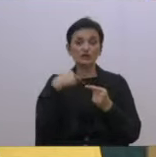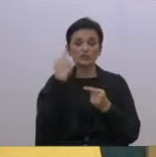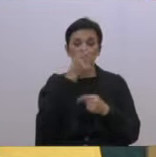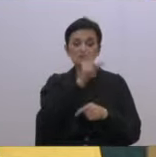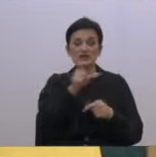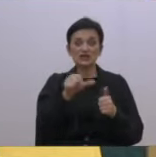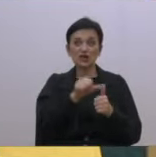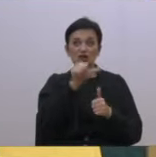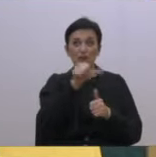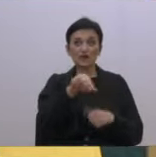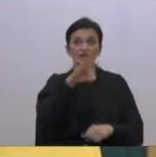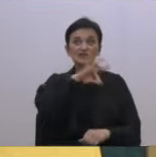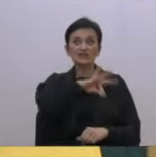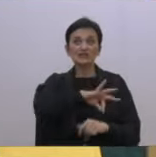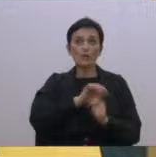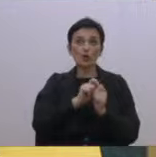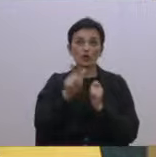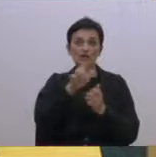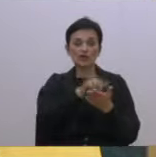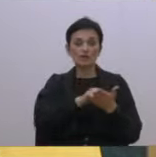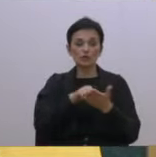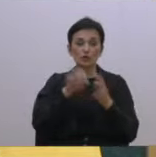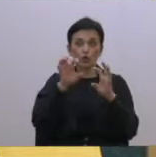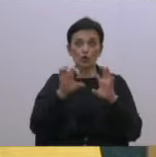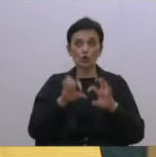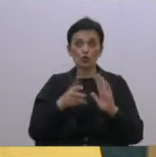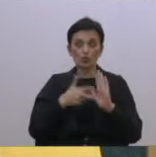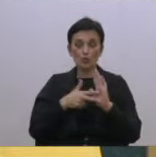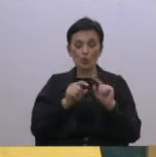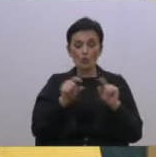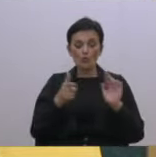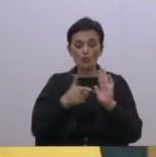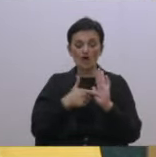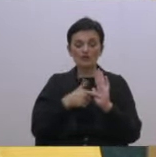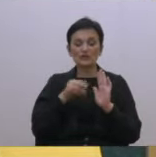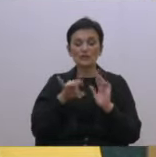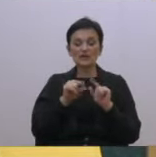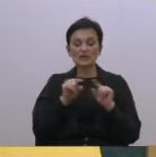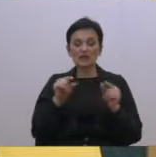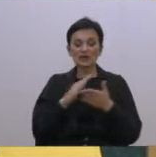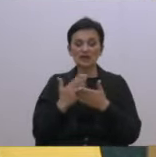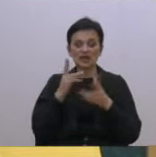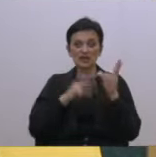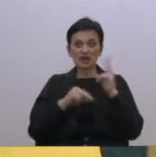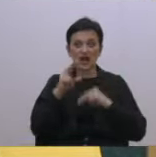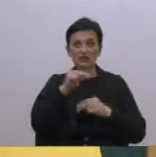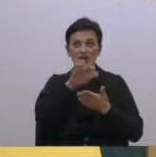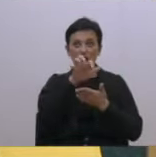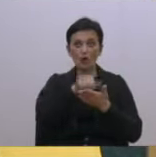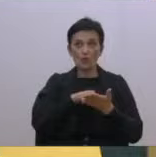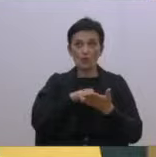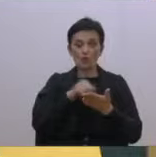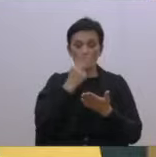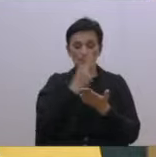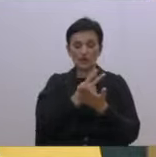რომლებიც საშემოსავო გადასახადით იმეგრებენ ამ კოდექსის მე-4 მუხლის მე-7 და მე-7 პრიმა ნაწილებად გათვალისწინებენ დაბეგვრის ობიექტების